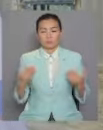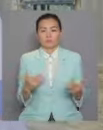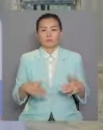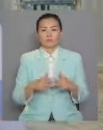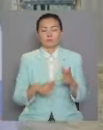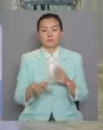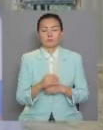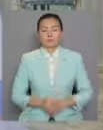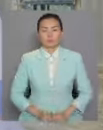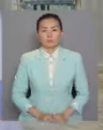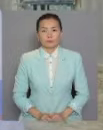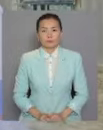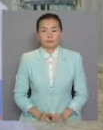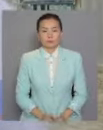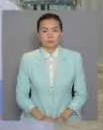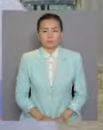болсын.